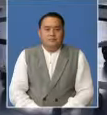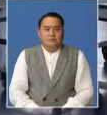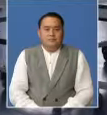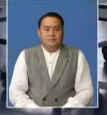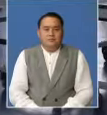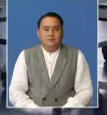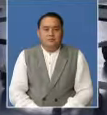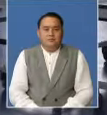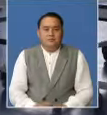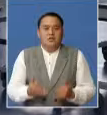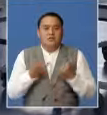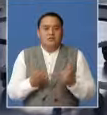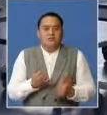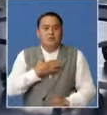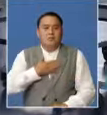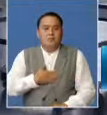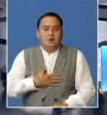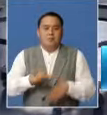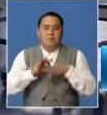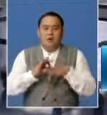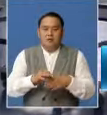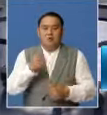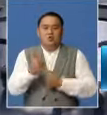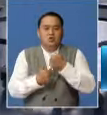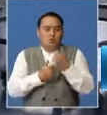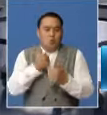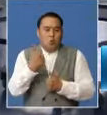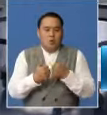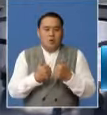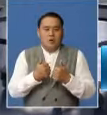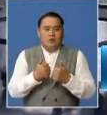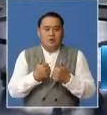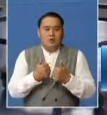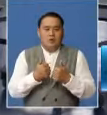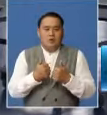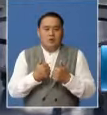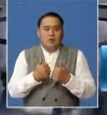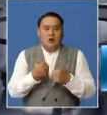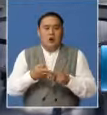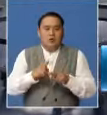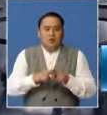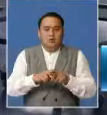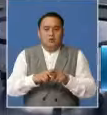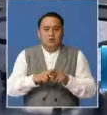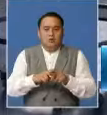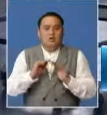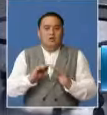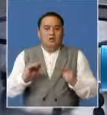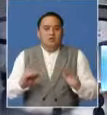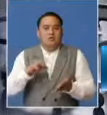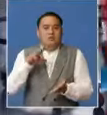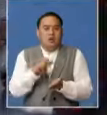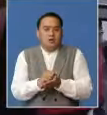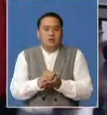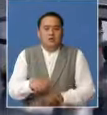Сегодня очень приятно видеть, что проводится турнир в честь памяти Бахыта Мангельдиновича, который с самых с детства